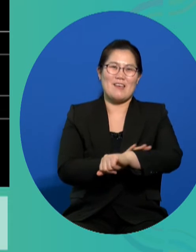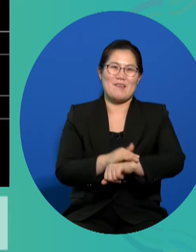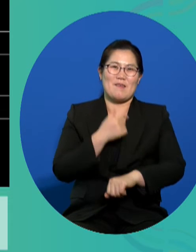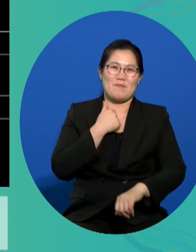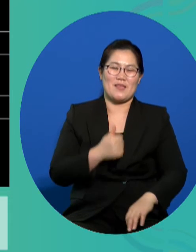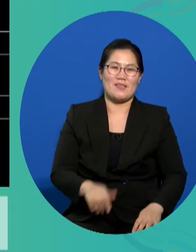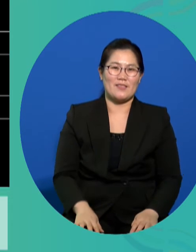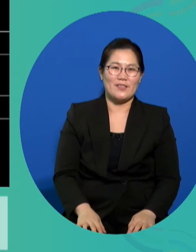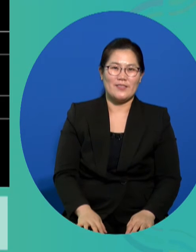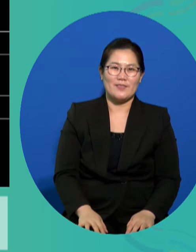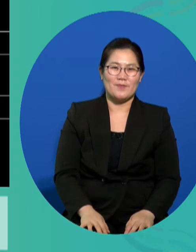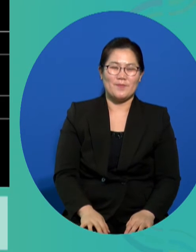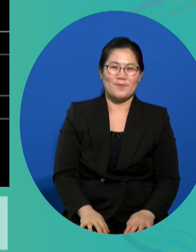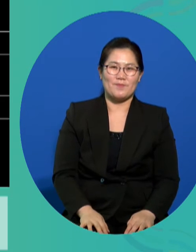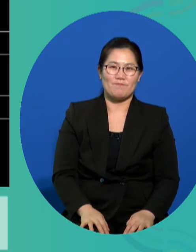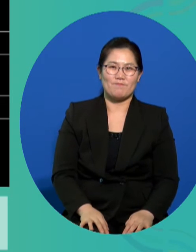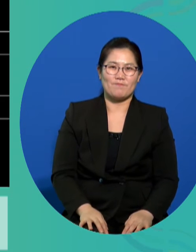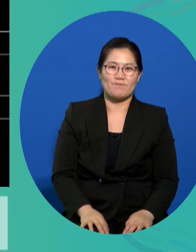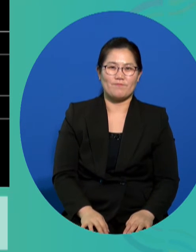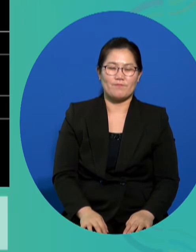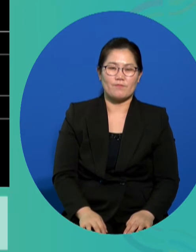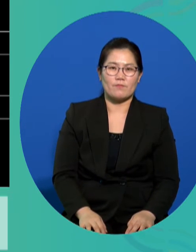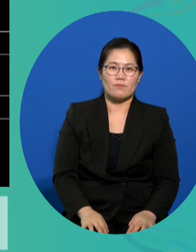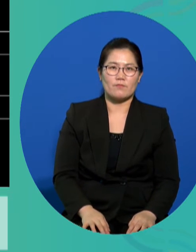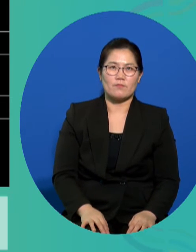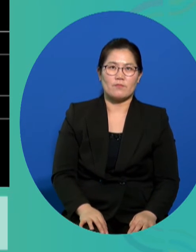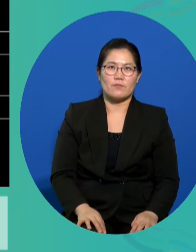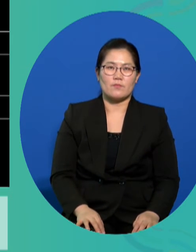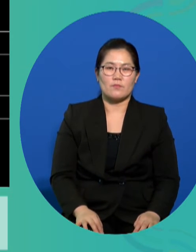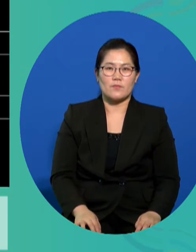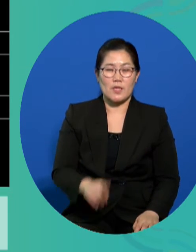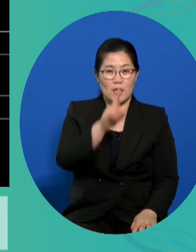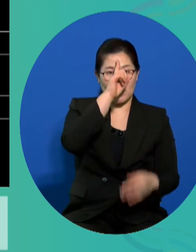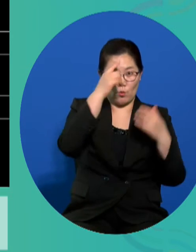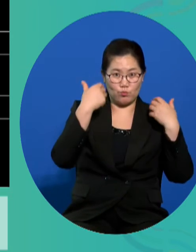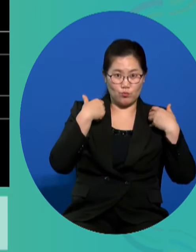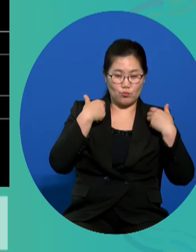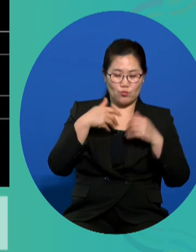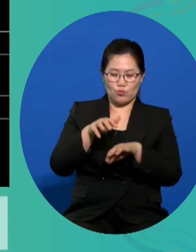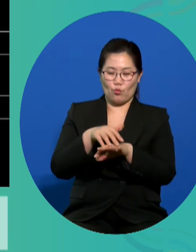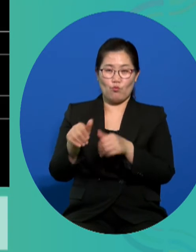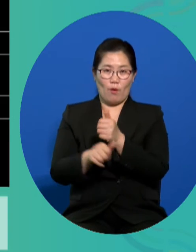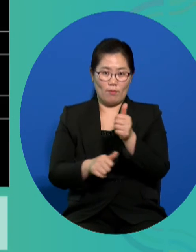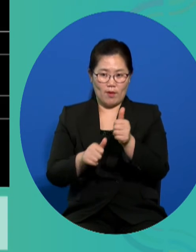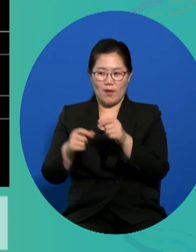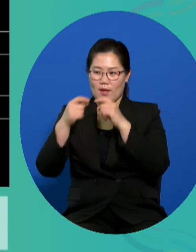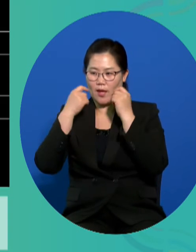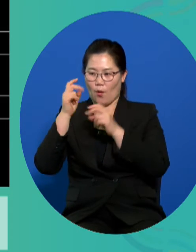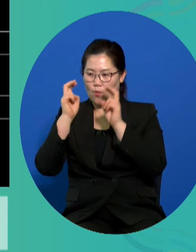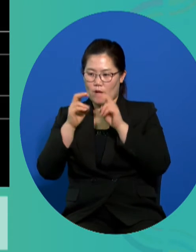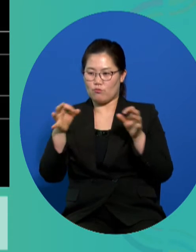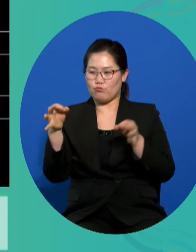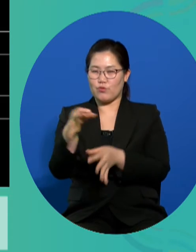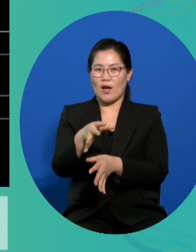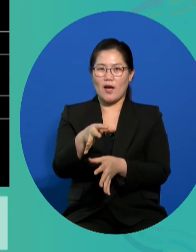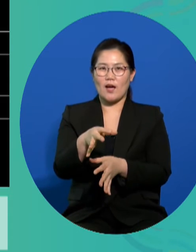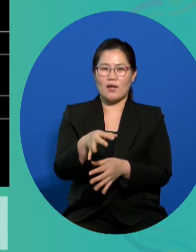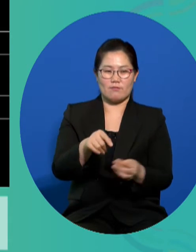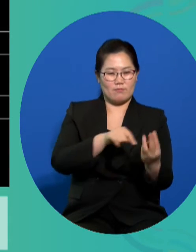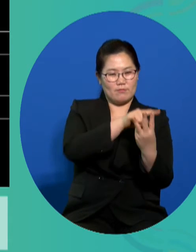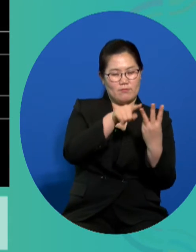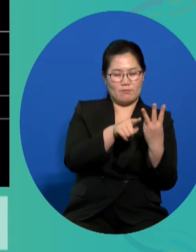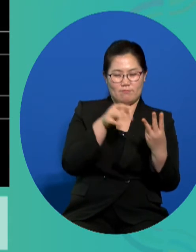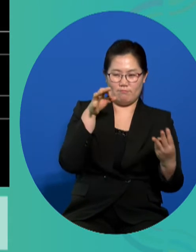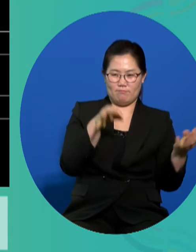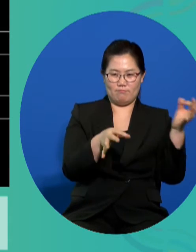자, 보시면 정부와 조직이 민자 이렇게 해서 예산을 뭐 정부 같은 경우는 거의